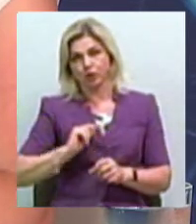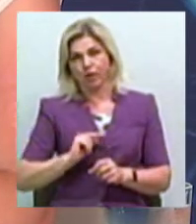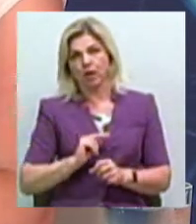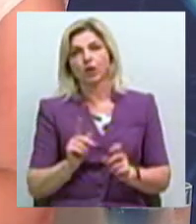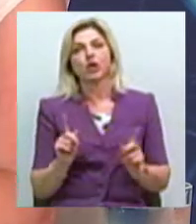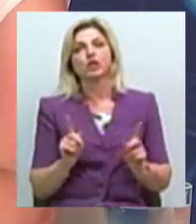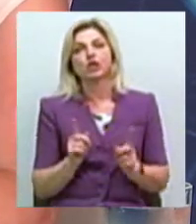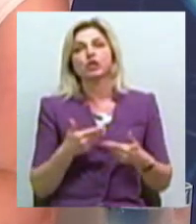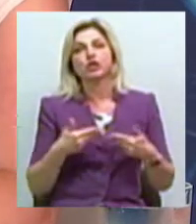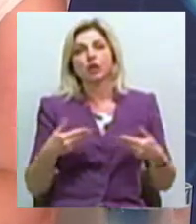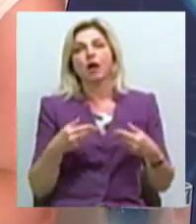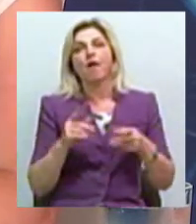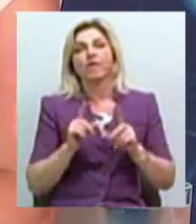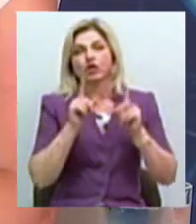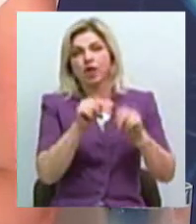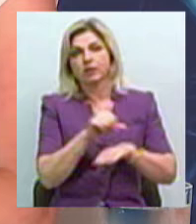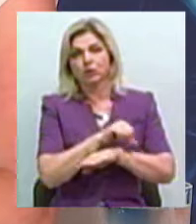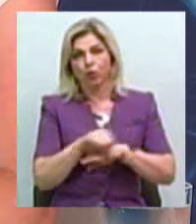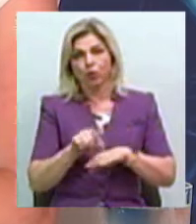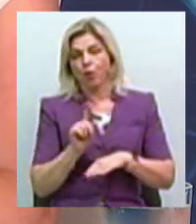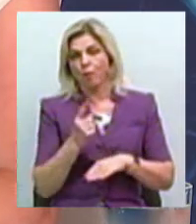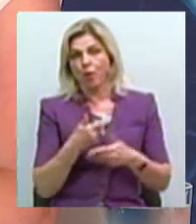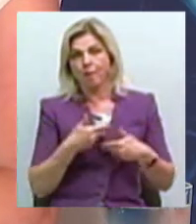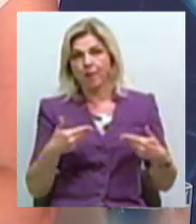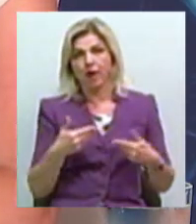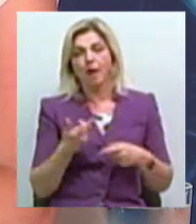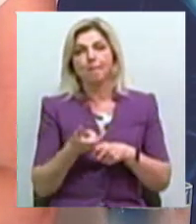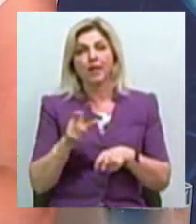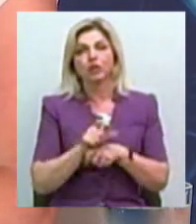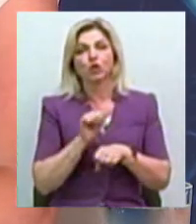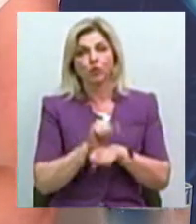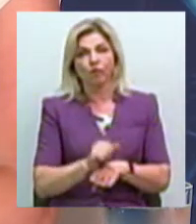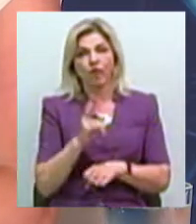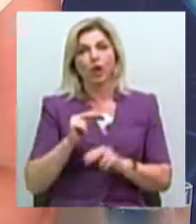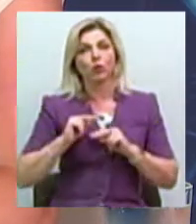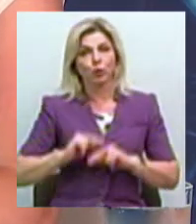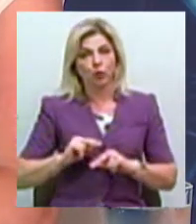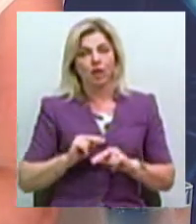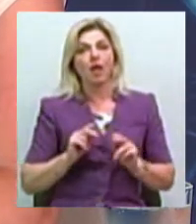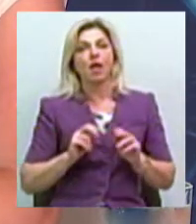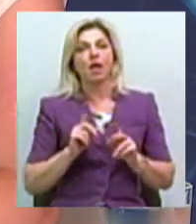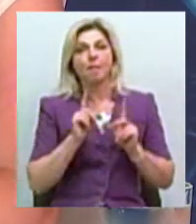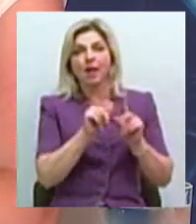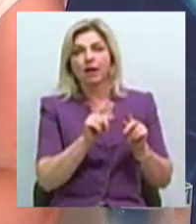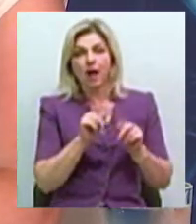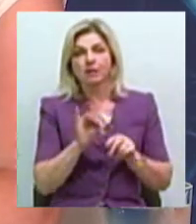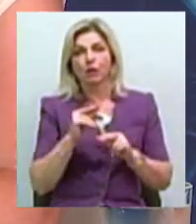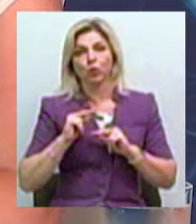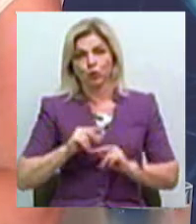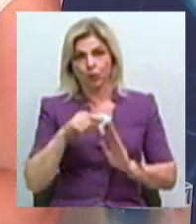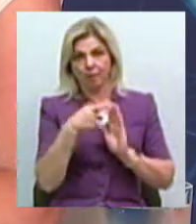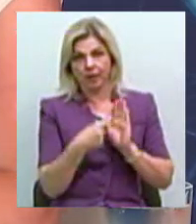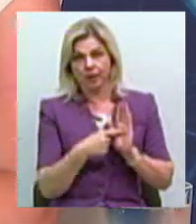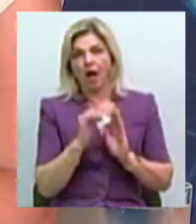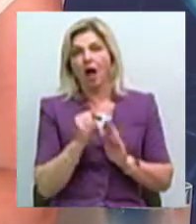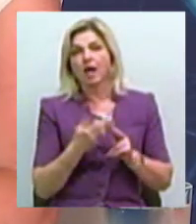маємо виїжджати за кордон, тому що ми сьогодні більше зупинилися на трудовій, фактично, да, міграції, на трудових питаннях, але разом з